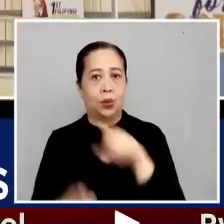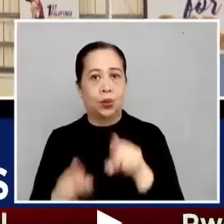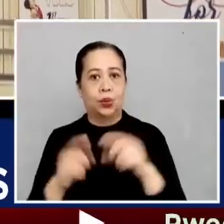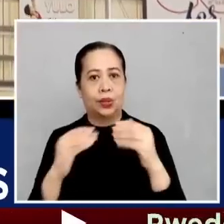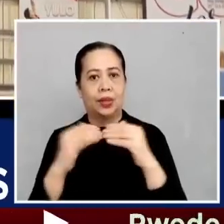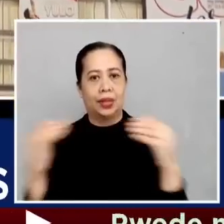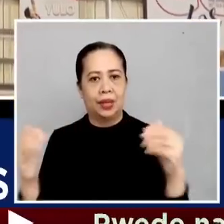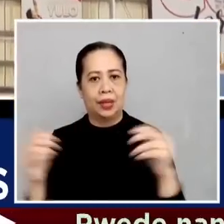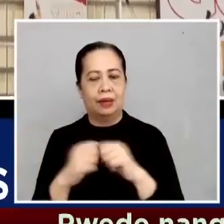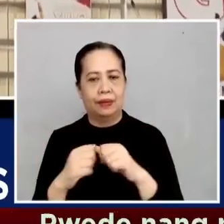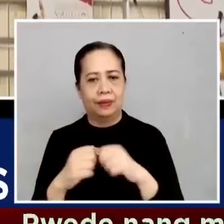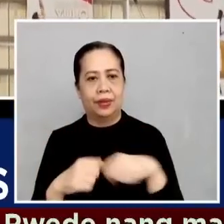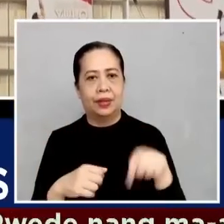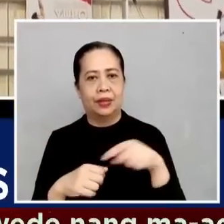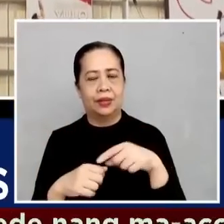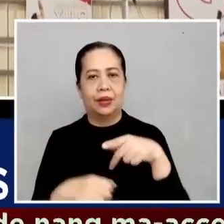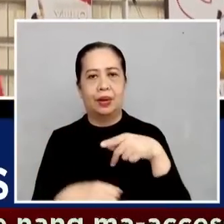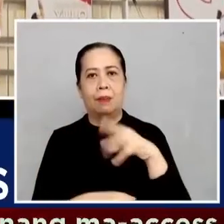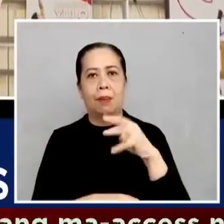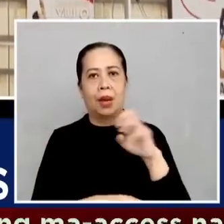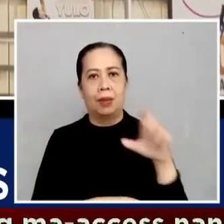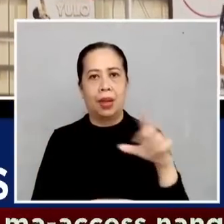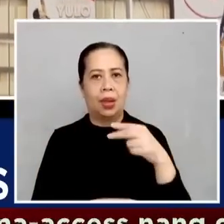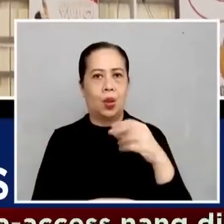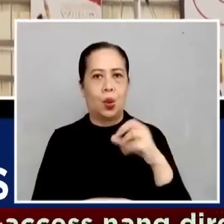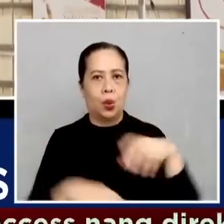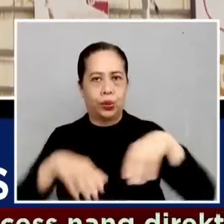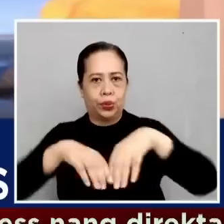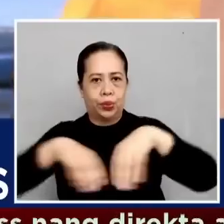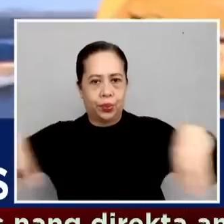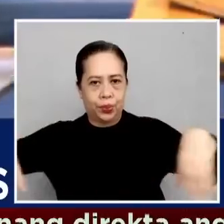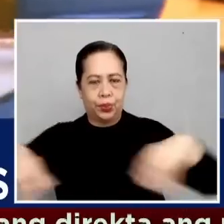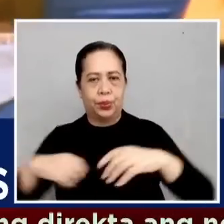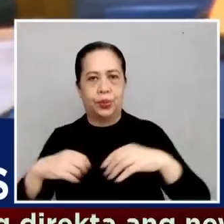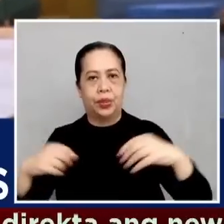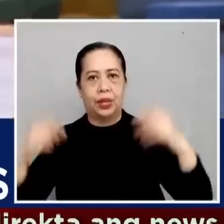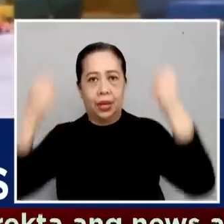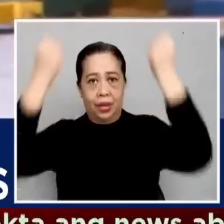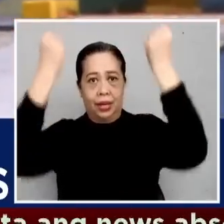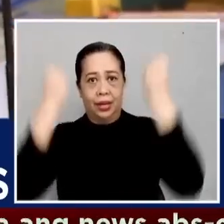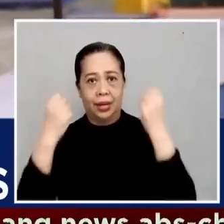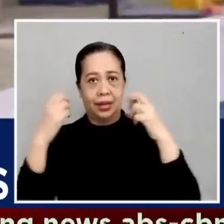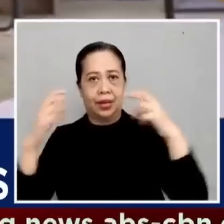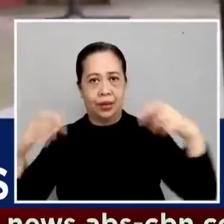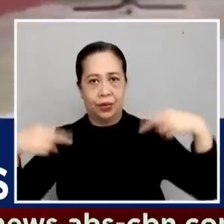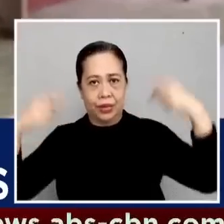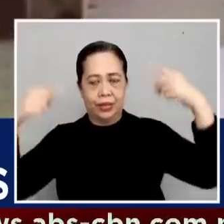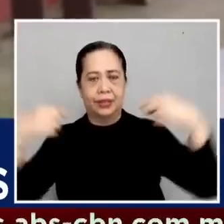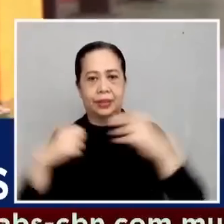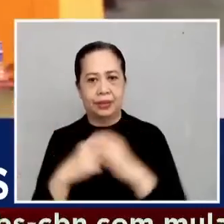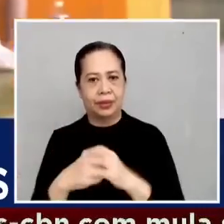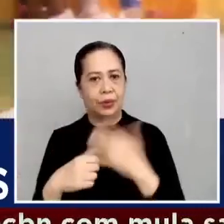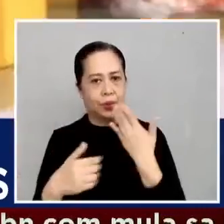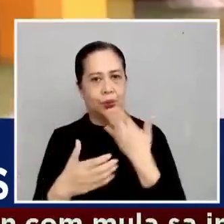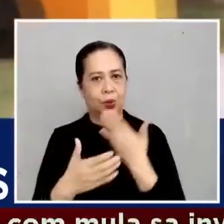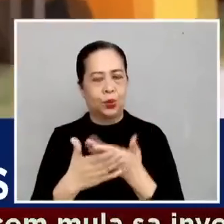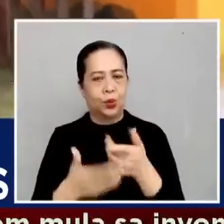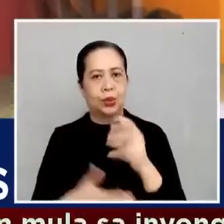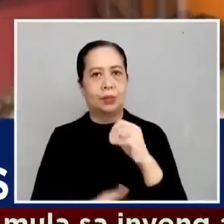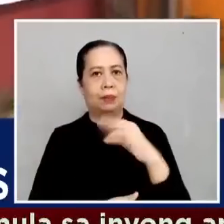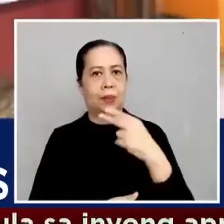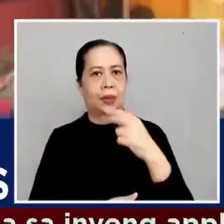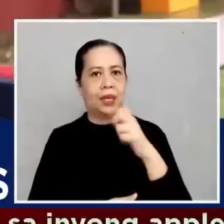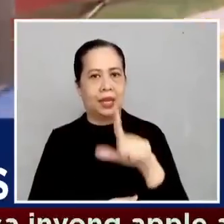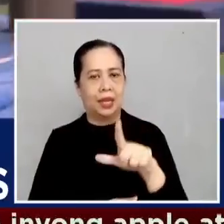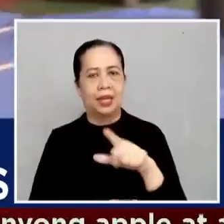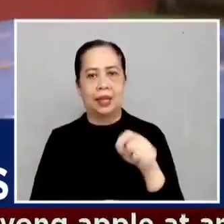sa pommel horse. At rings, solid naman ang ipinakita ni Miguel Besana na ginugroom